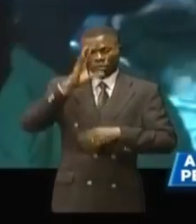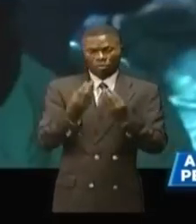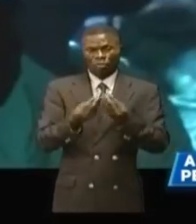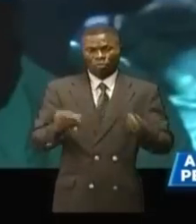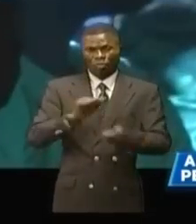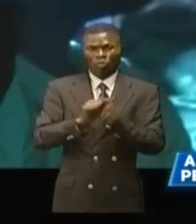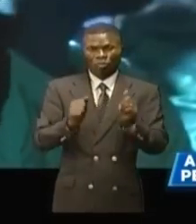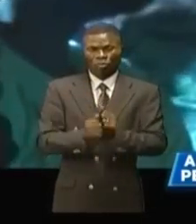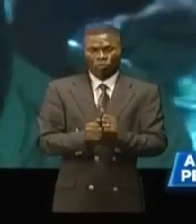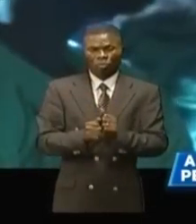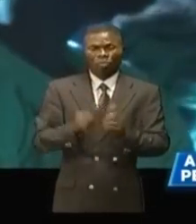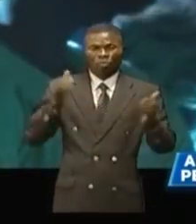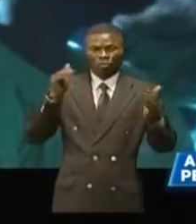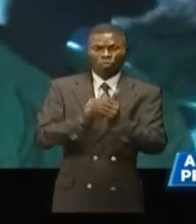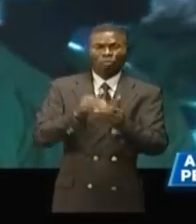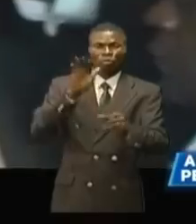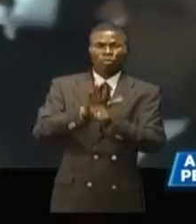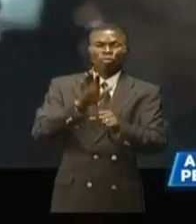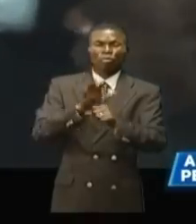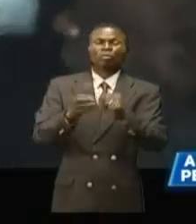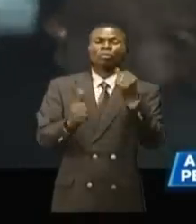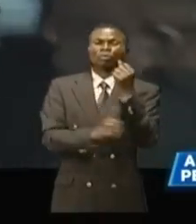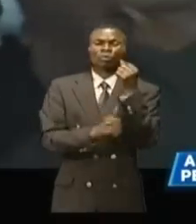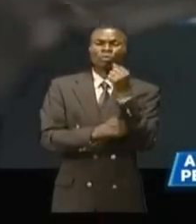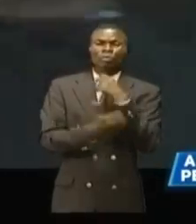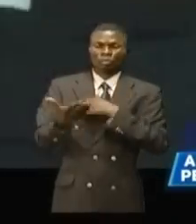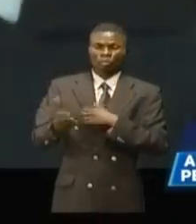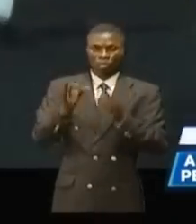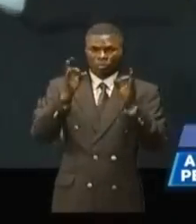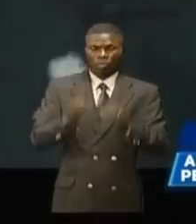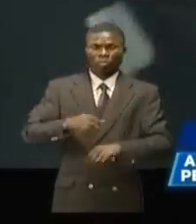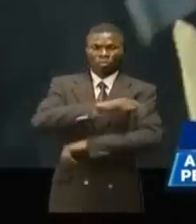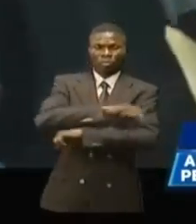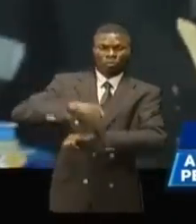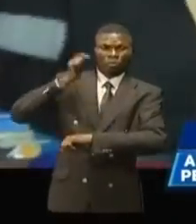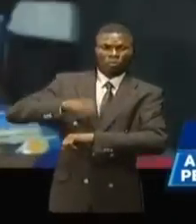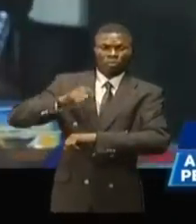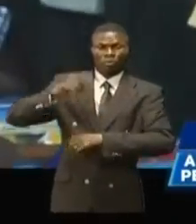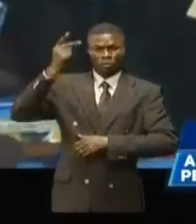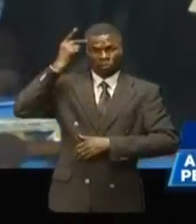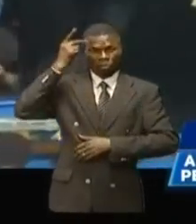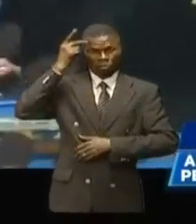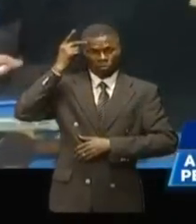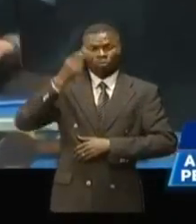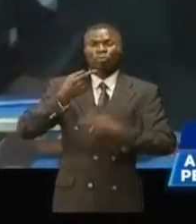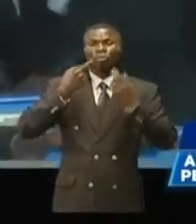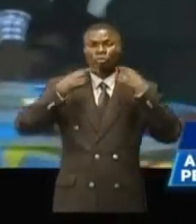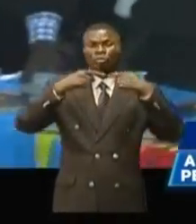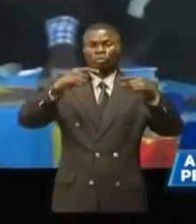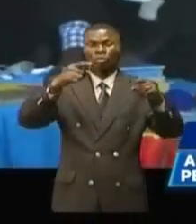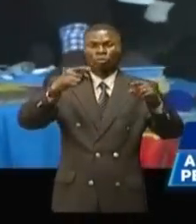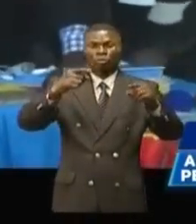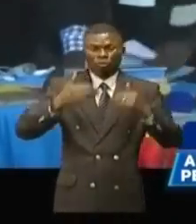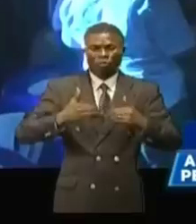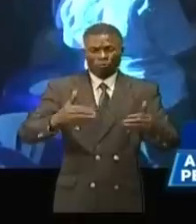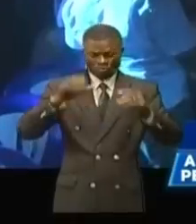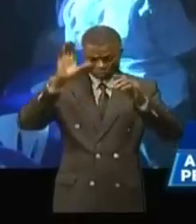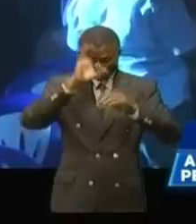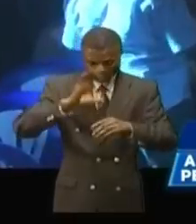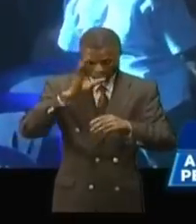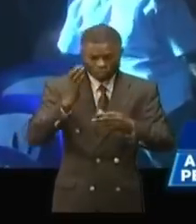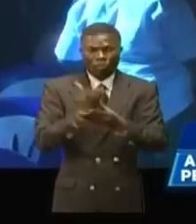préjudices causés à l'endroit de plusieurs victimes. Par ailleurs, le tribunal des grandes instances a annoncé la poursuite de l'instruction des